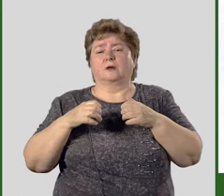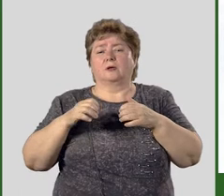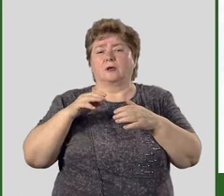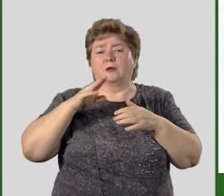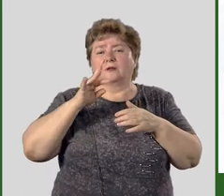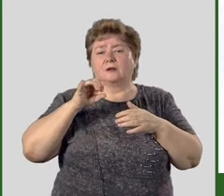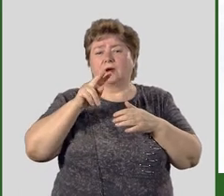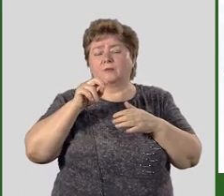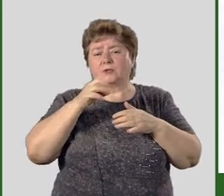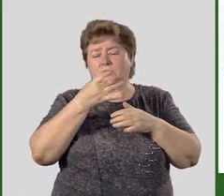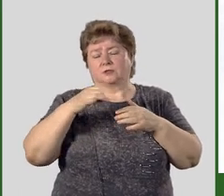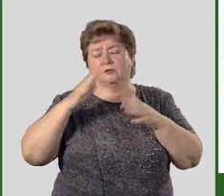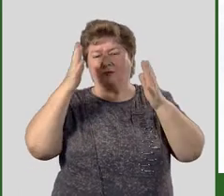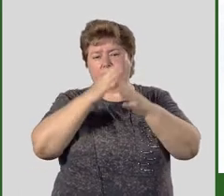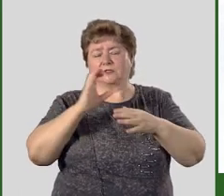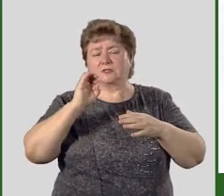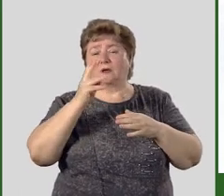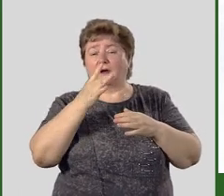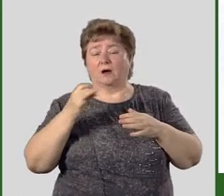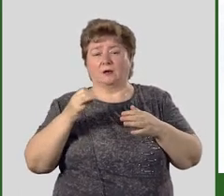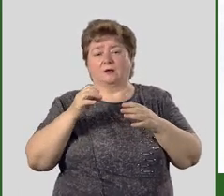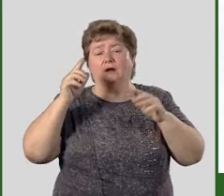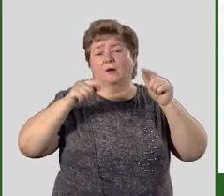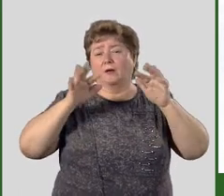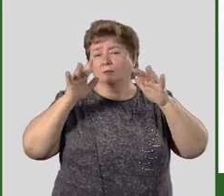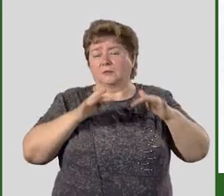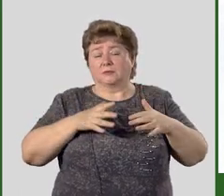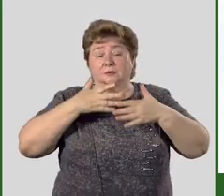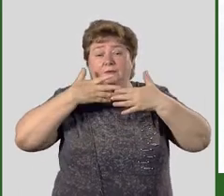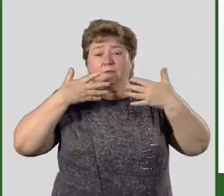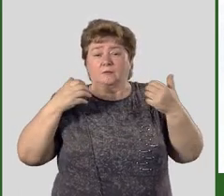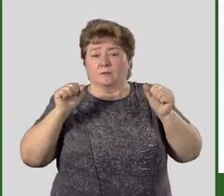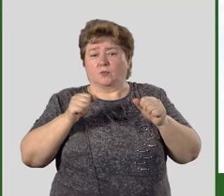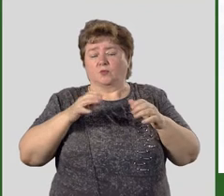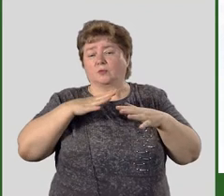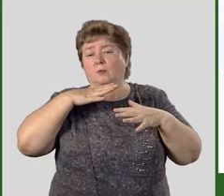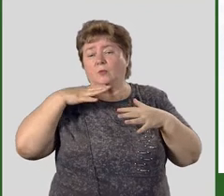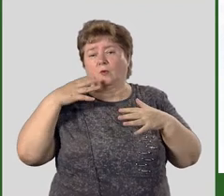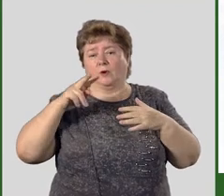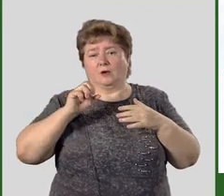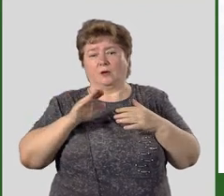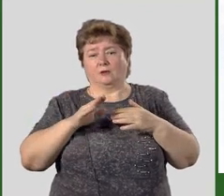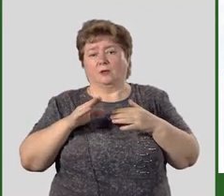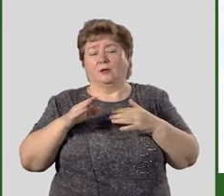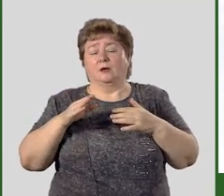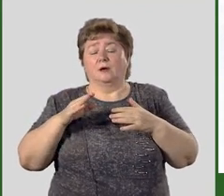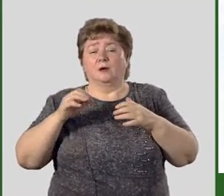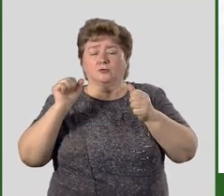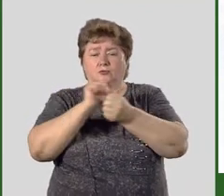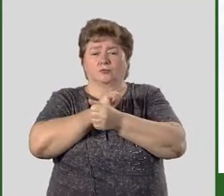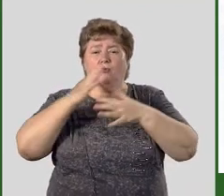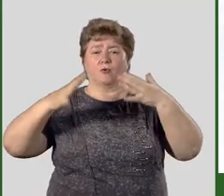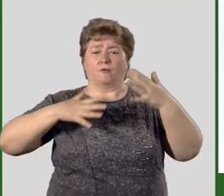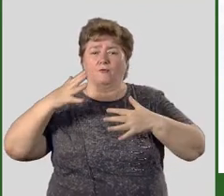тропический воздух. В Сахаре осадков может не быть несколько лет. Из-за сухого